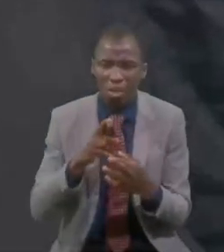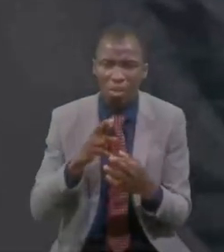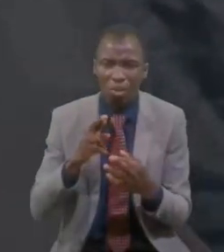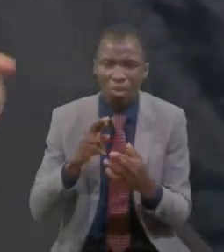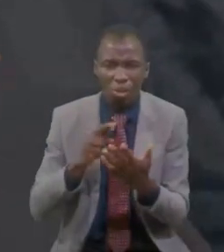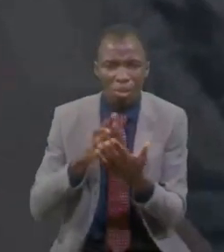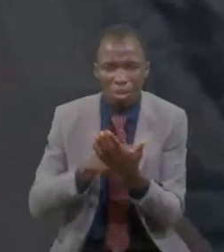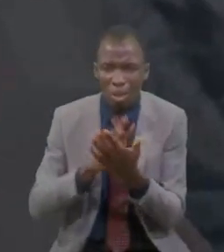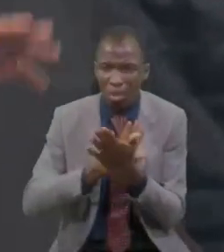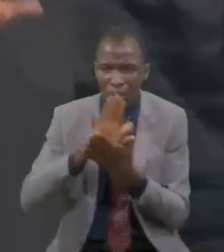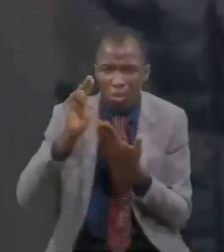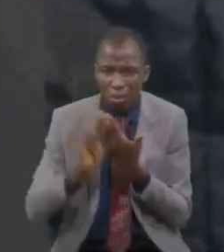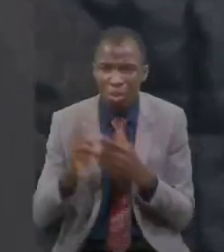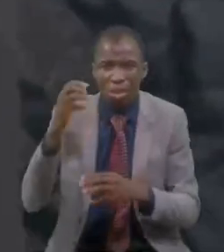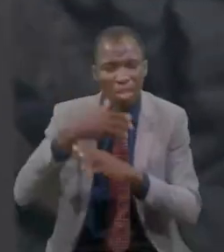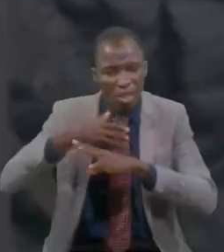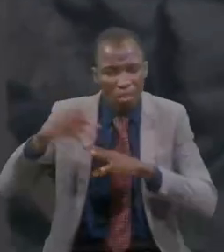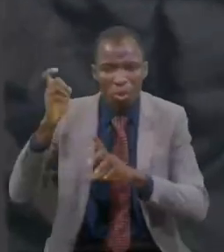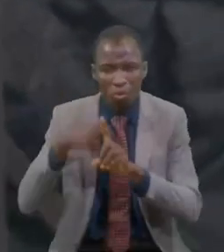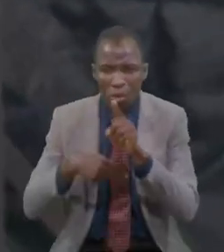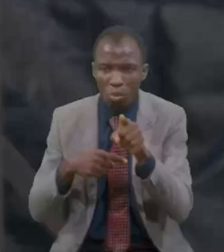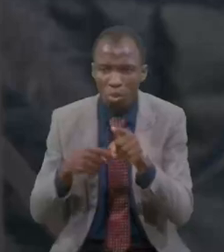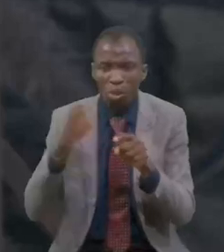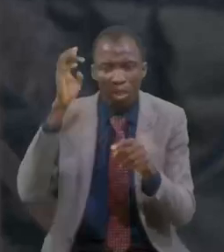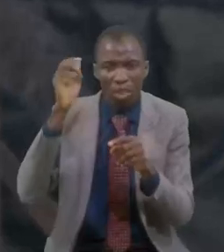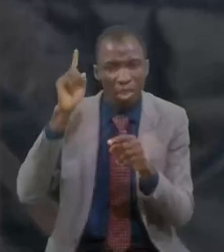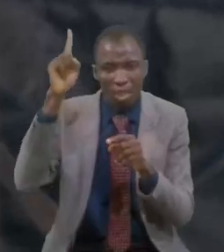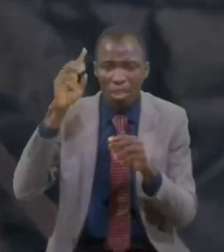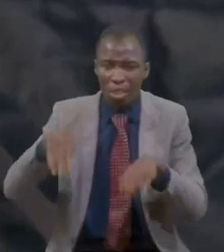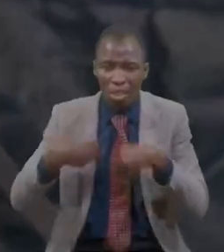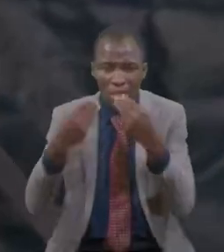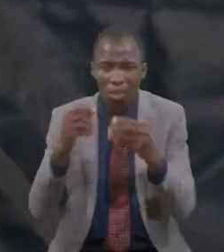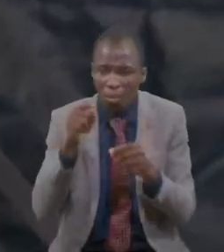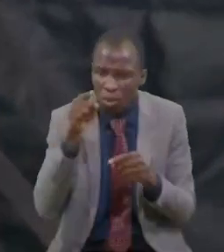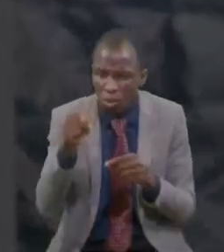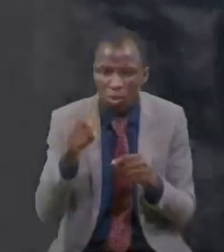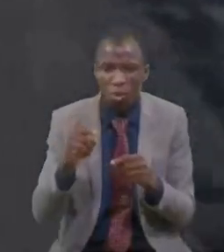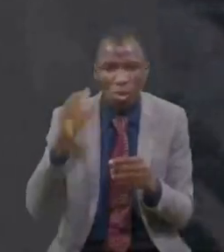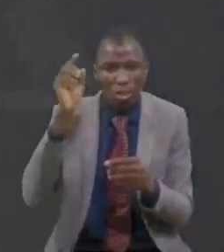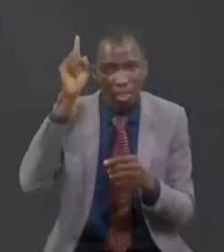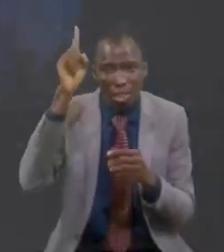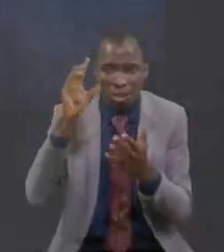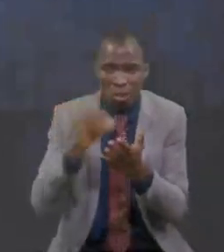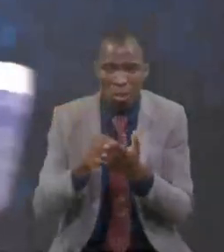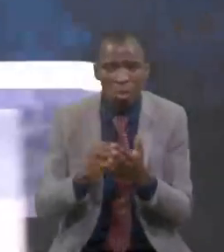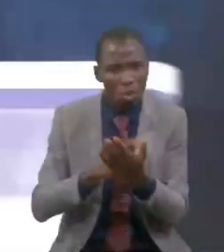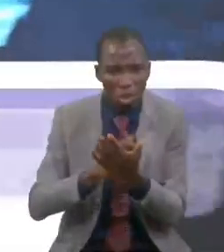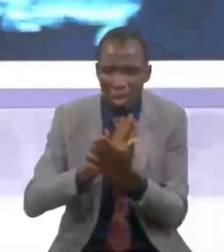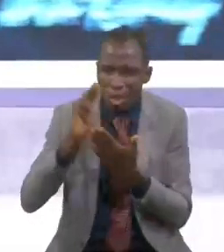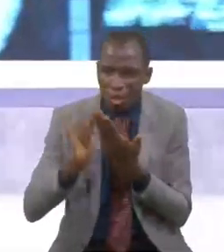justice religieuse vous lotez de vous et Christ vous donne sa justice numéro